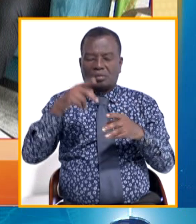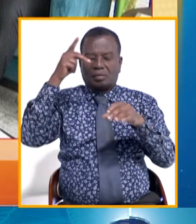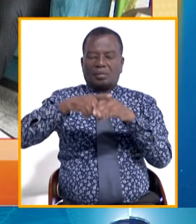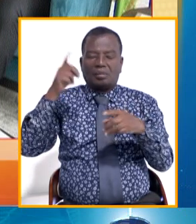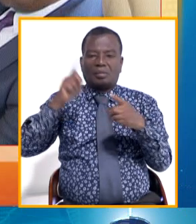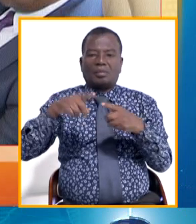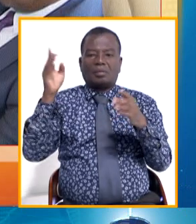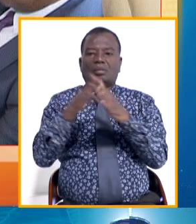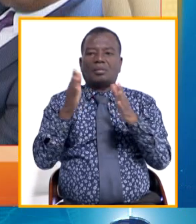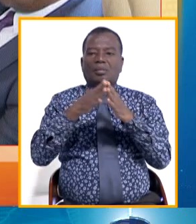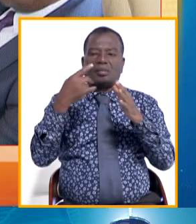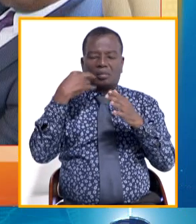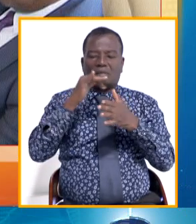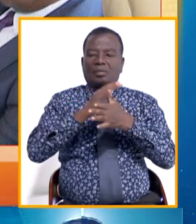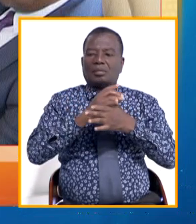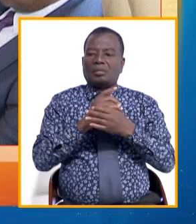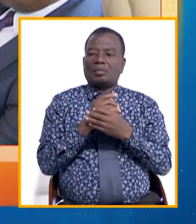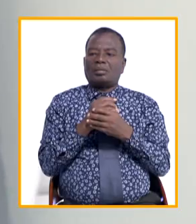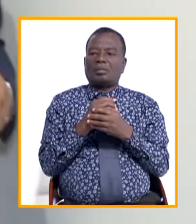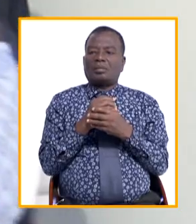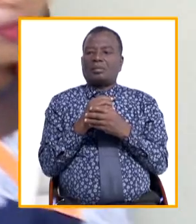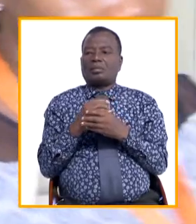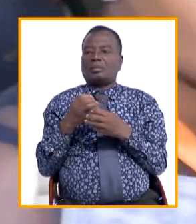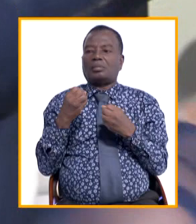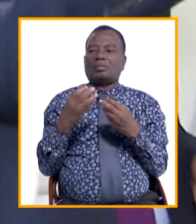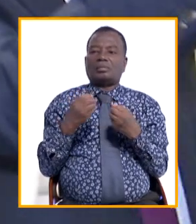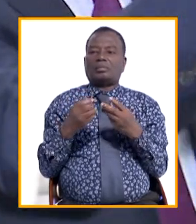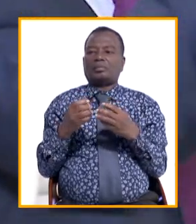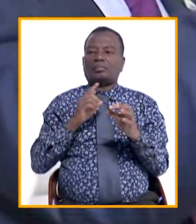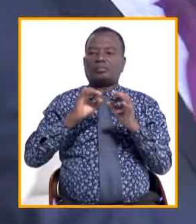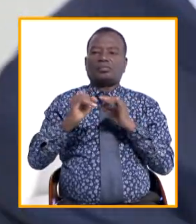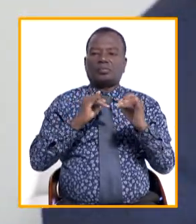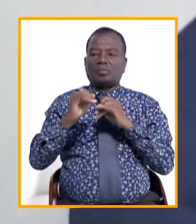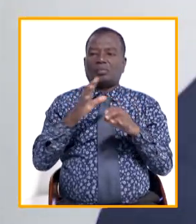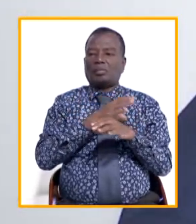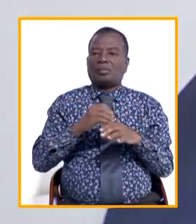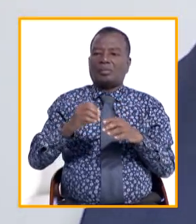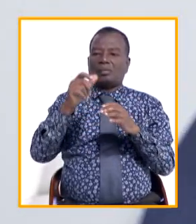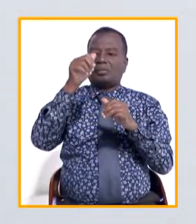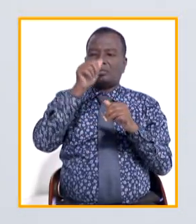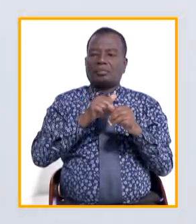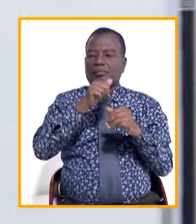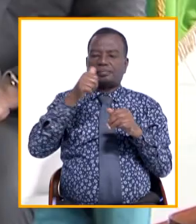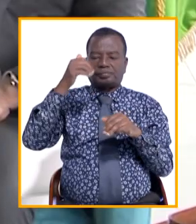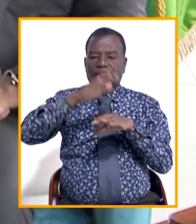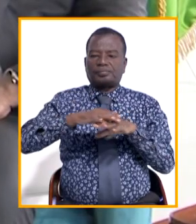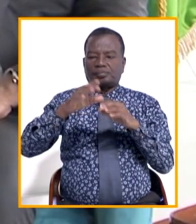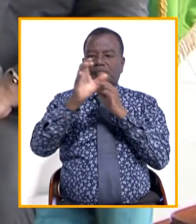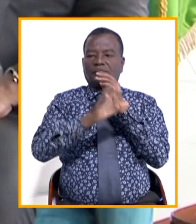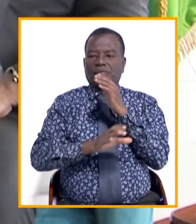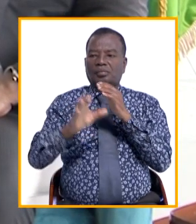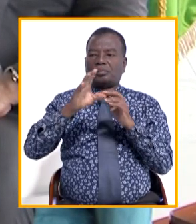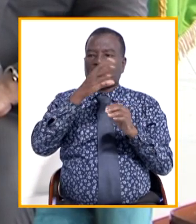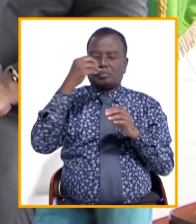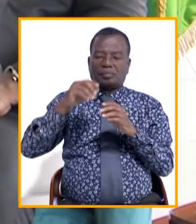cette réunion. On retrouve Viviane Haïm. Plusieurs entretiens privés sur l'agenda du vice-président de la République en